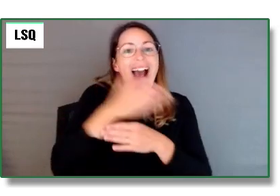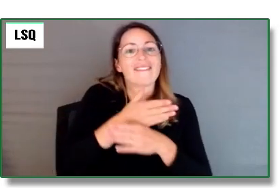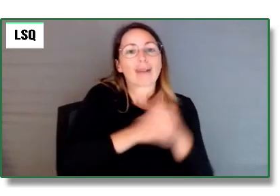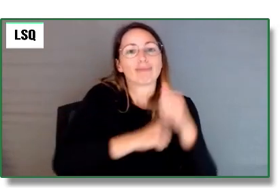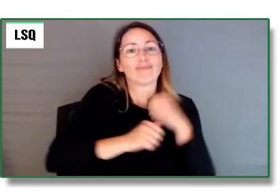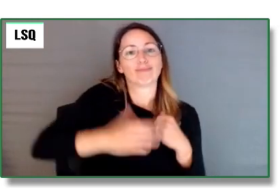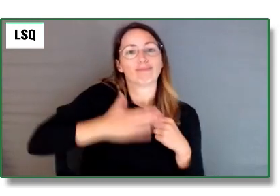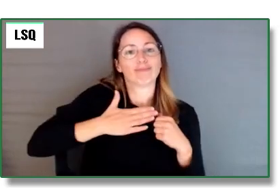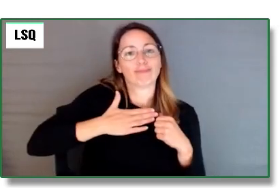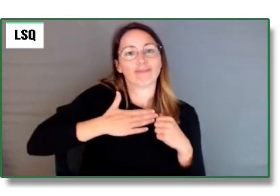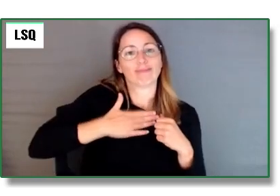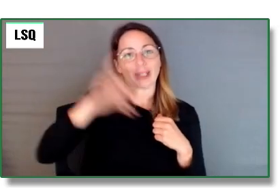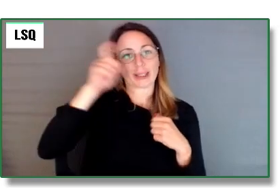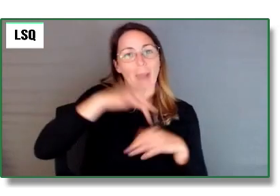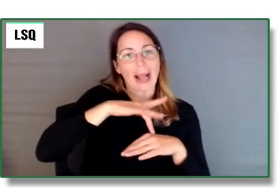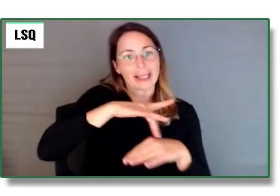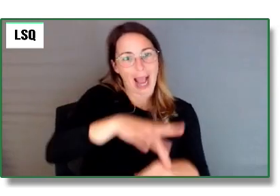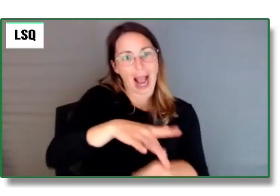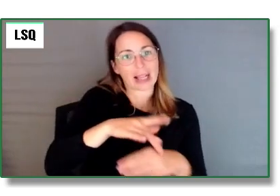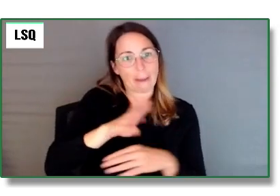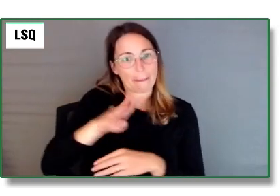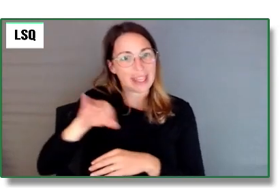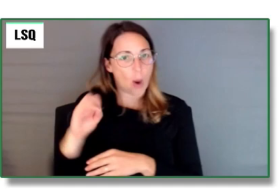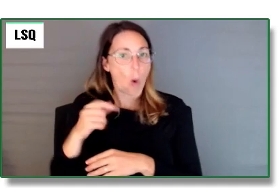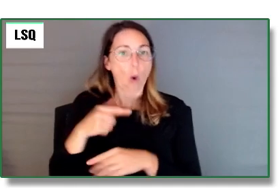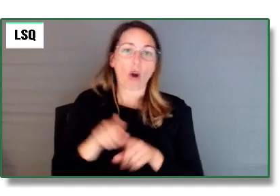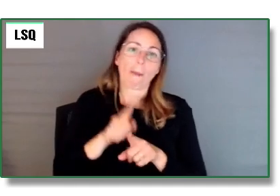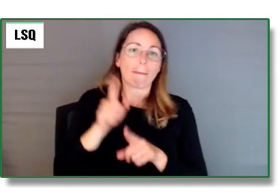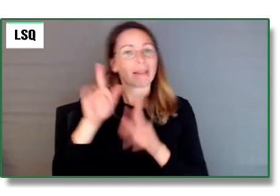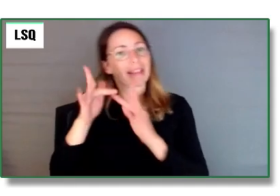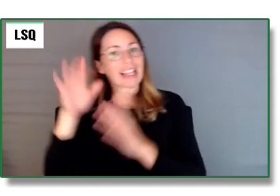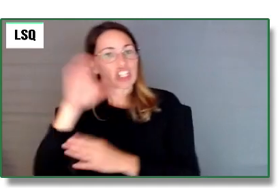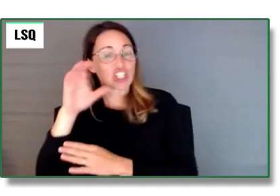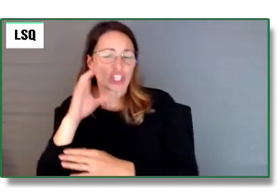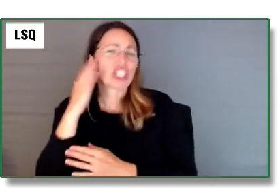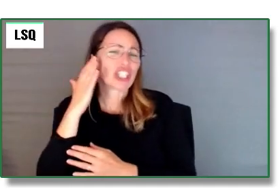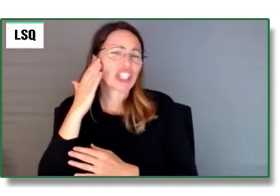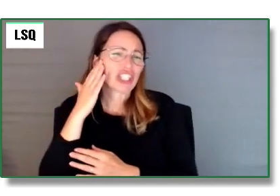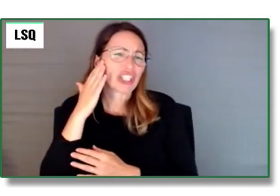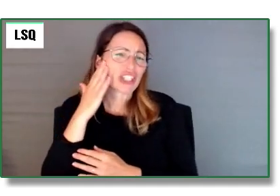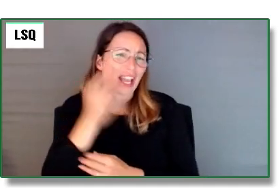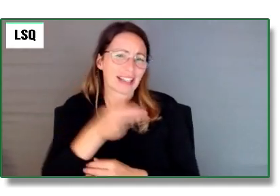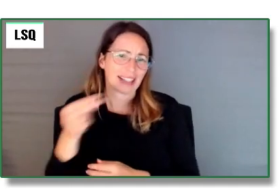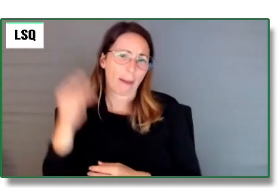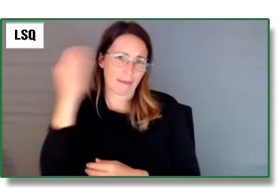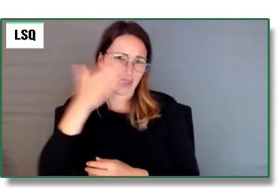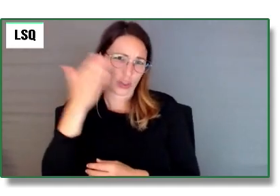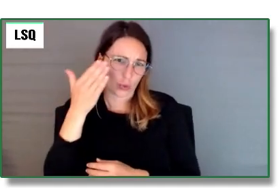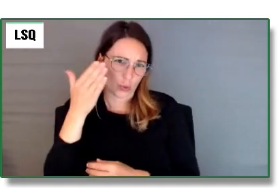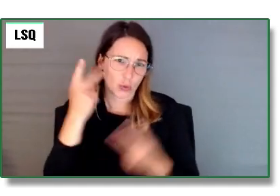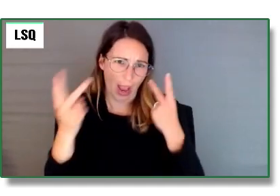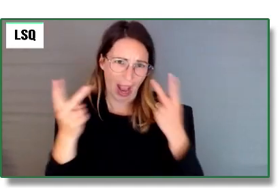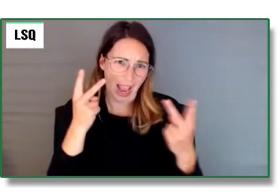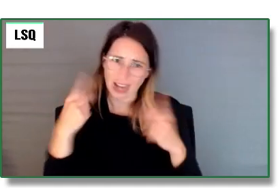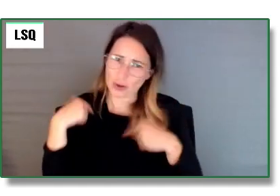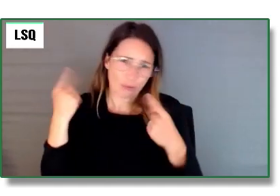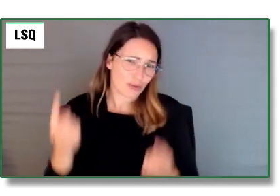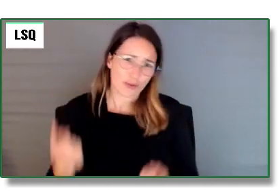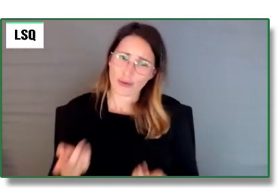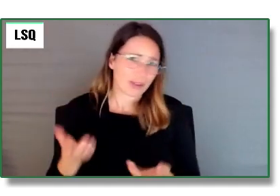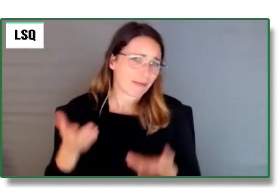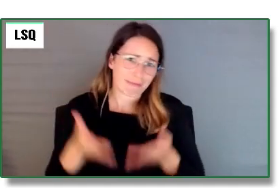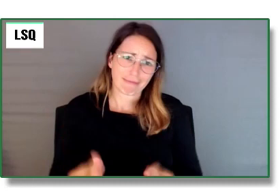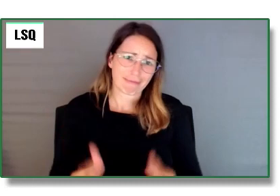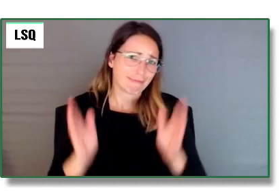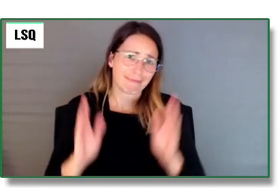sur moi en ligne, vous savez très bien que je vis avec un handicap visuel et ce depuis toujours. Nous avons souvent beaucoup de mal à